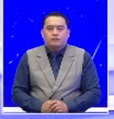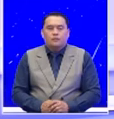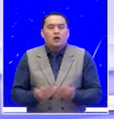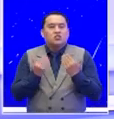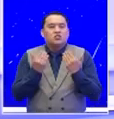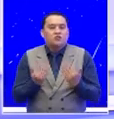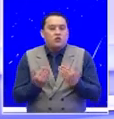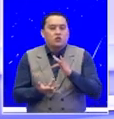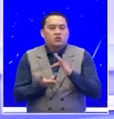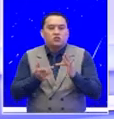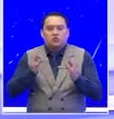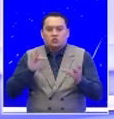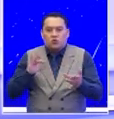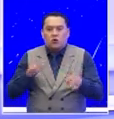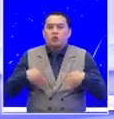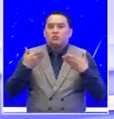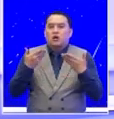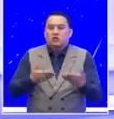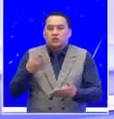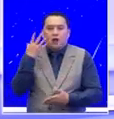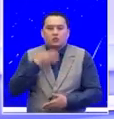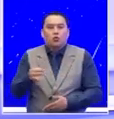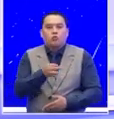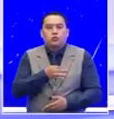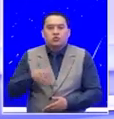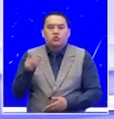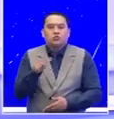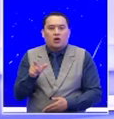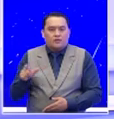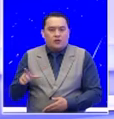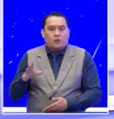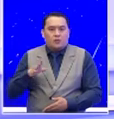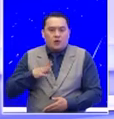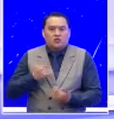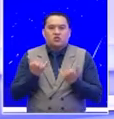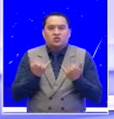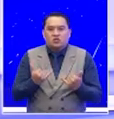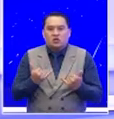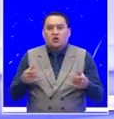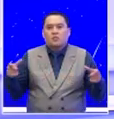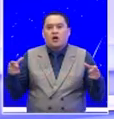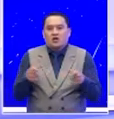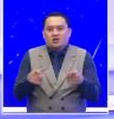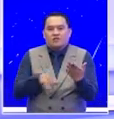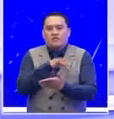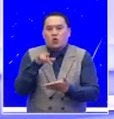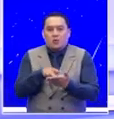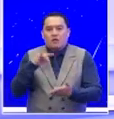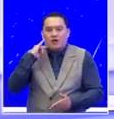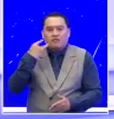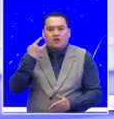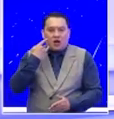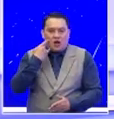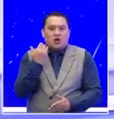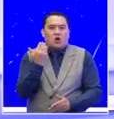Сегодня в социальных сетях появилось обращение от жителя Алматинской области, который находится сейчас на стационарном карантине в городе